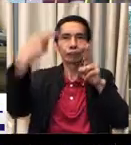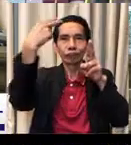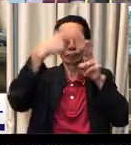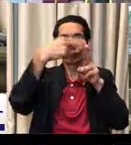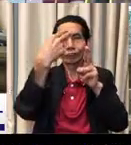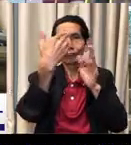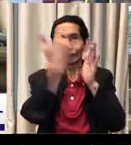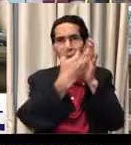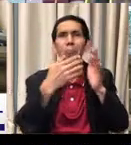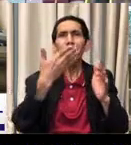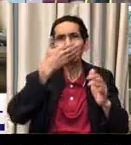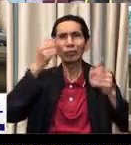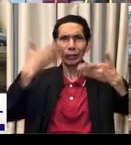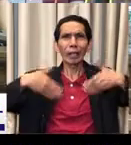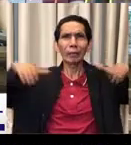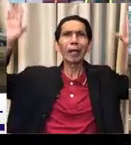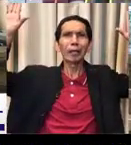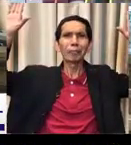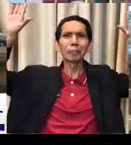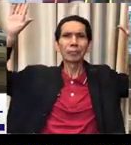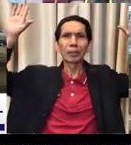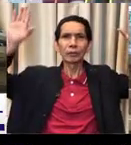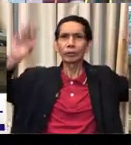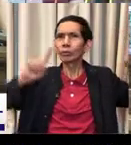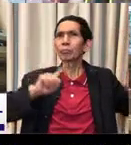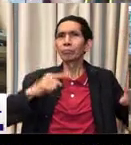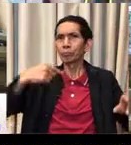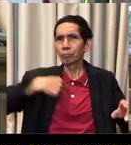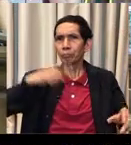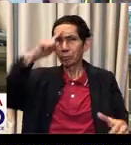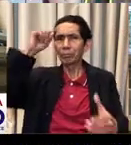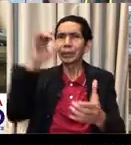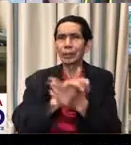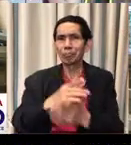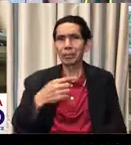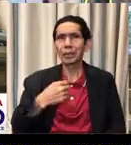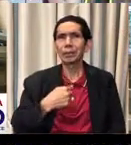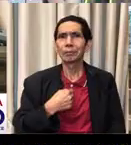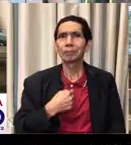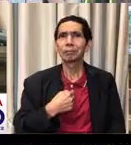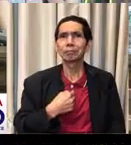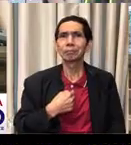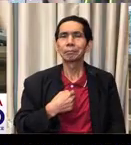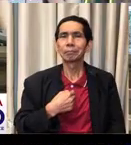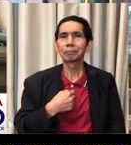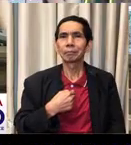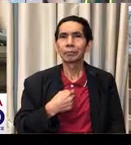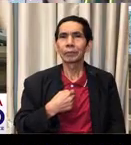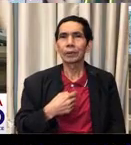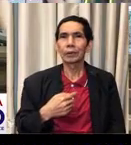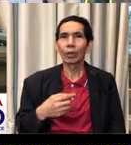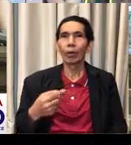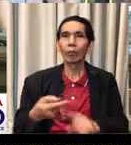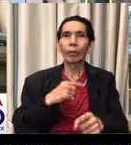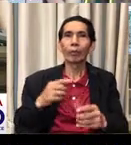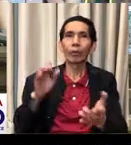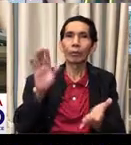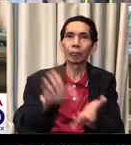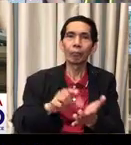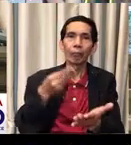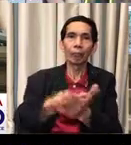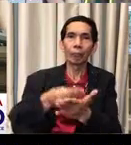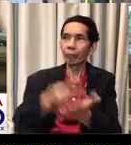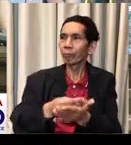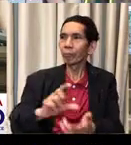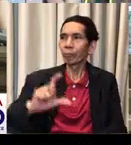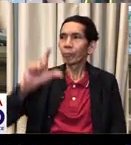Sumuko na lang kayo. Maniwala kayo sa Eto, saan galing to, Junior?